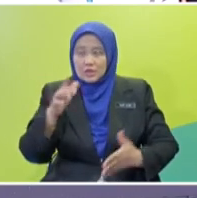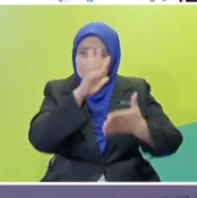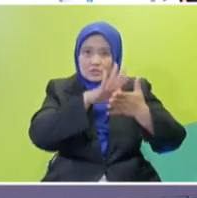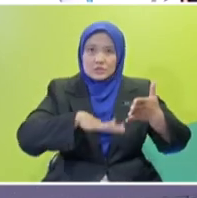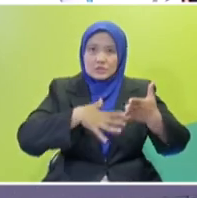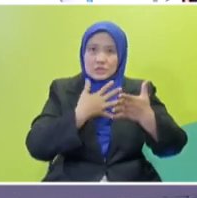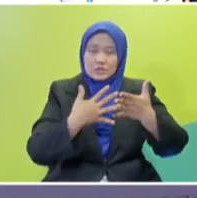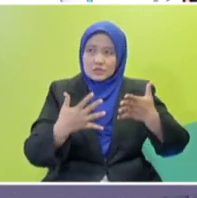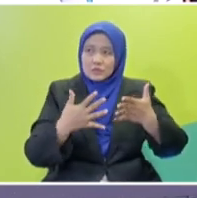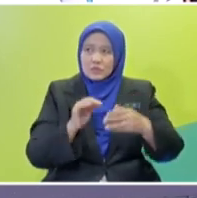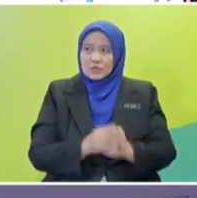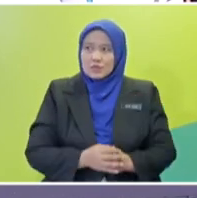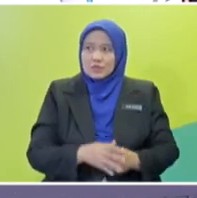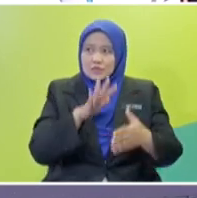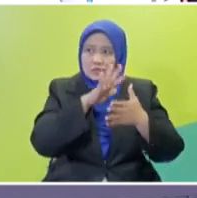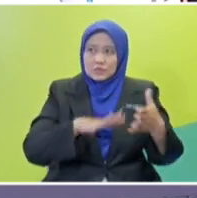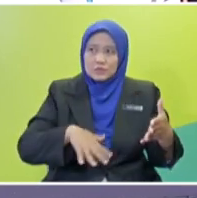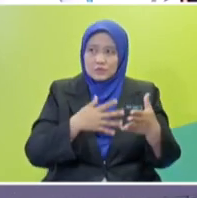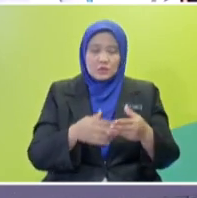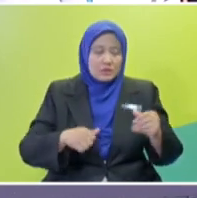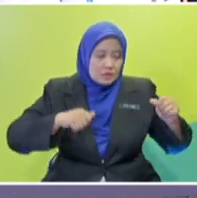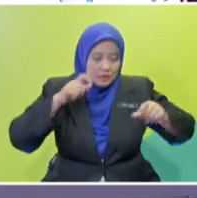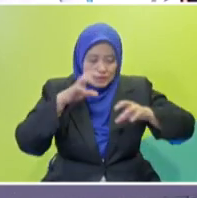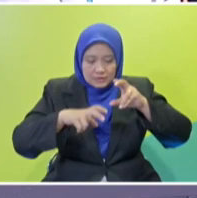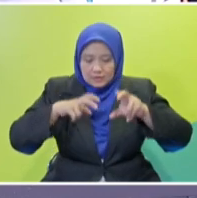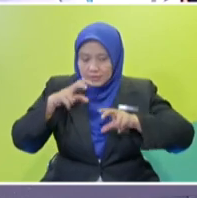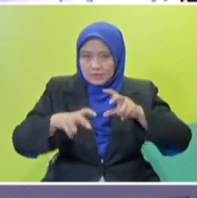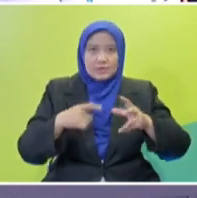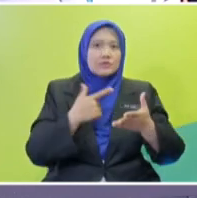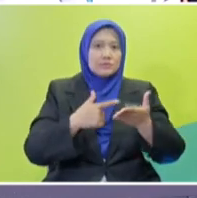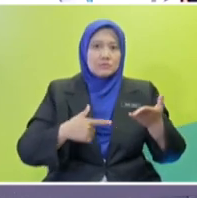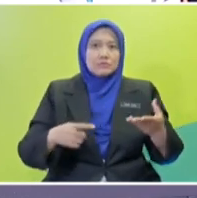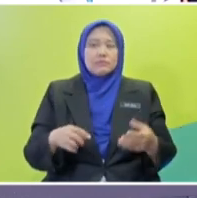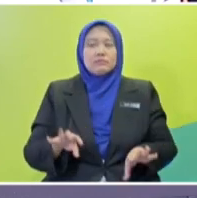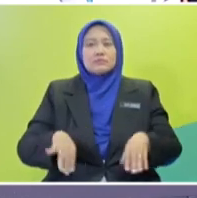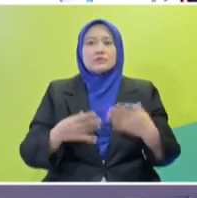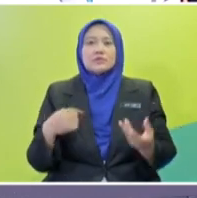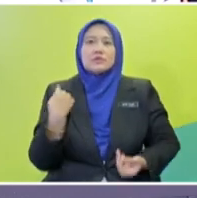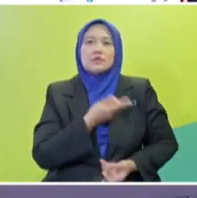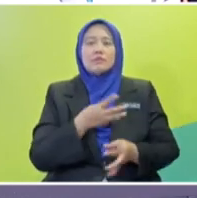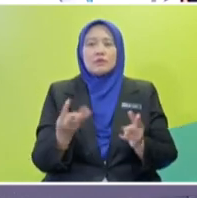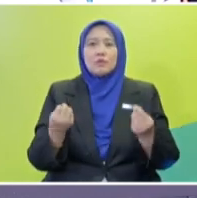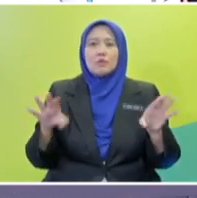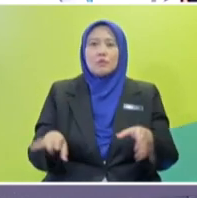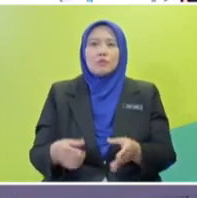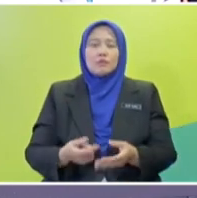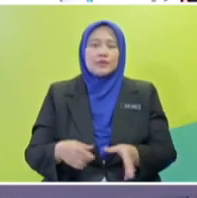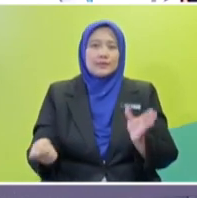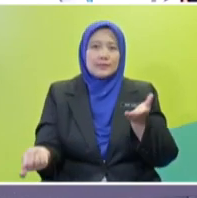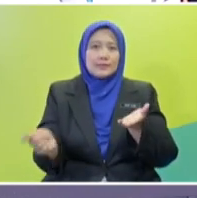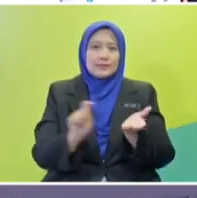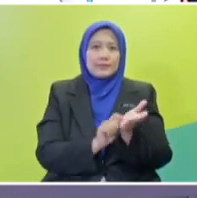ini Oke kita Panggil sebagai jadwal analisis Okelah keren dan bagaimana kita membuat penambah balikan Oke contoh yang pertama Oke kita nak buat